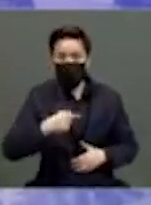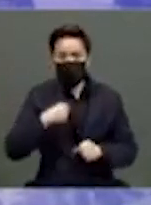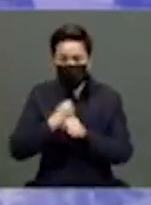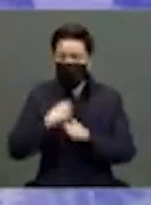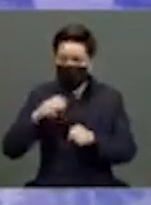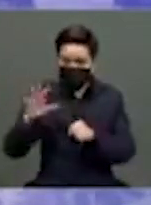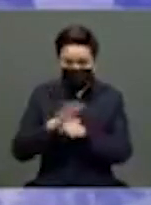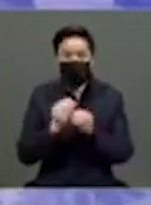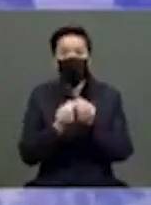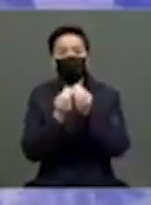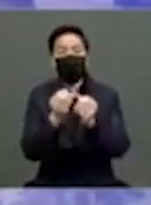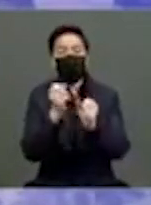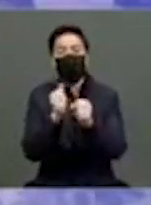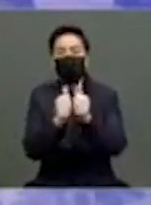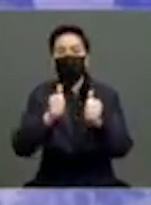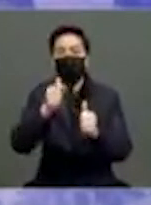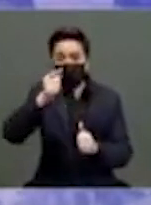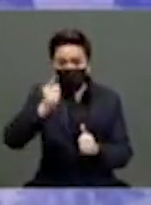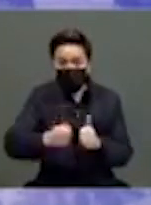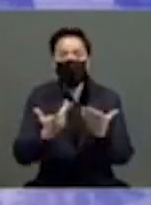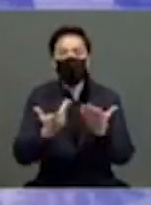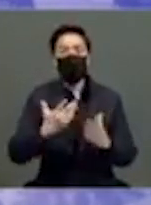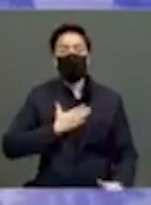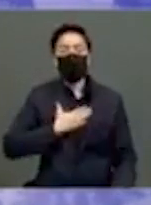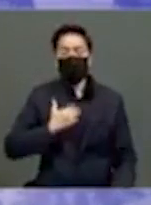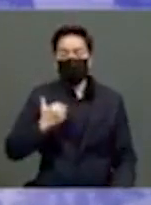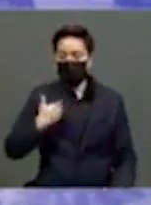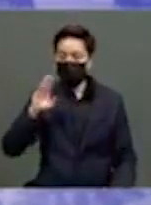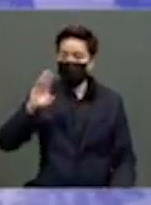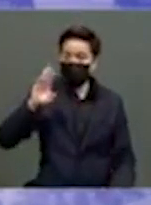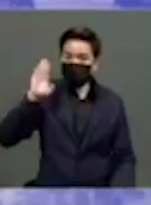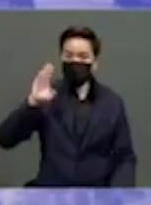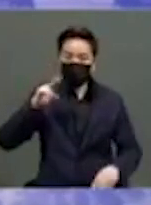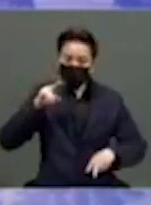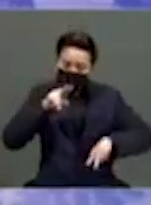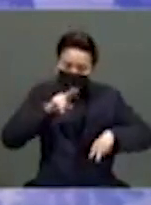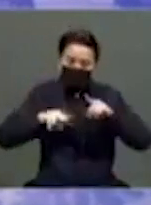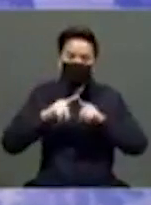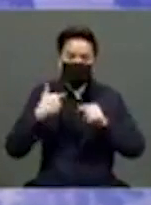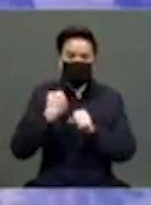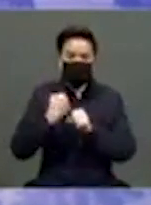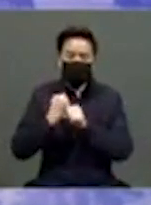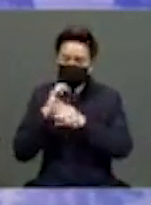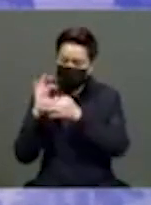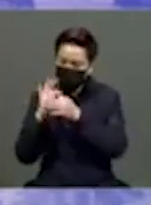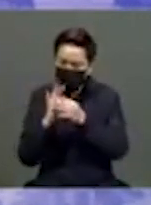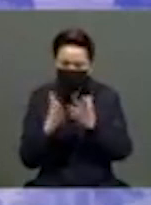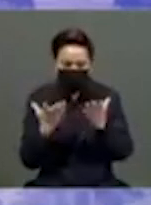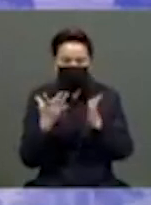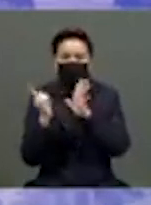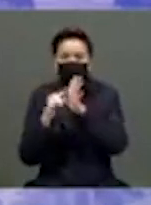ได้อย่างเต็มที่และทำให้อย่างดีนะครับรวมถึงเราก็มีบริษัทที่ดูแลทางด้านนี้ในการที่จะทำ